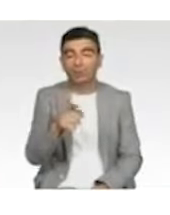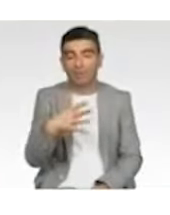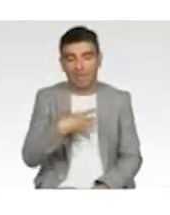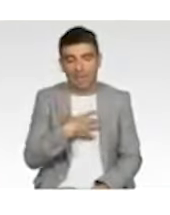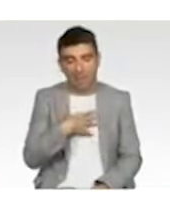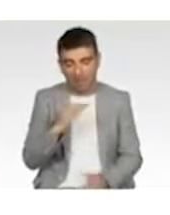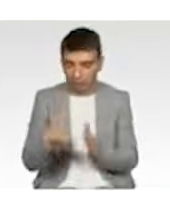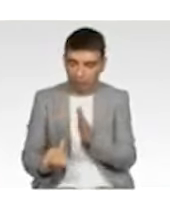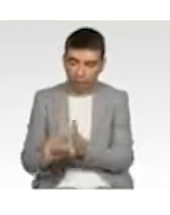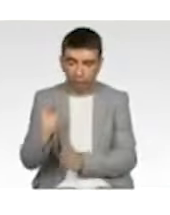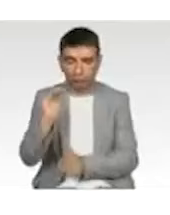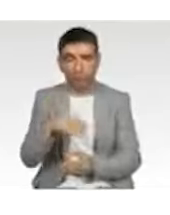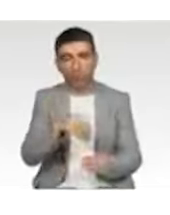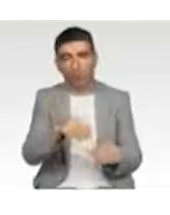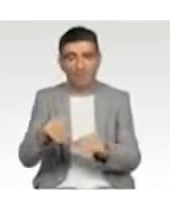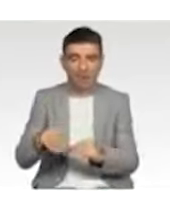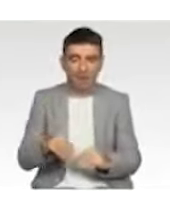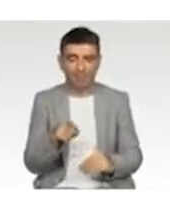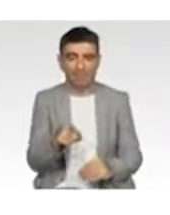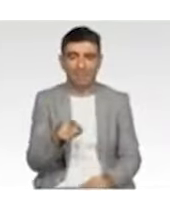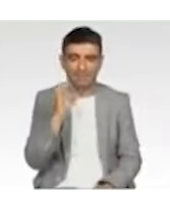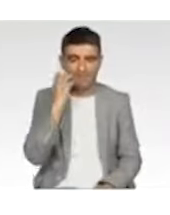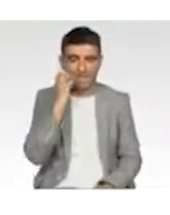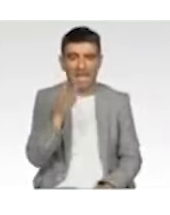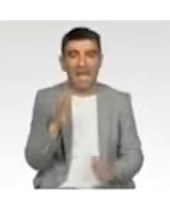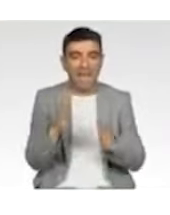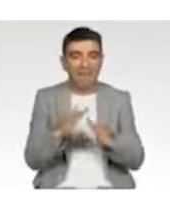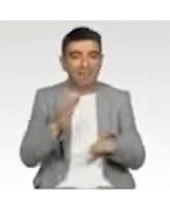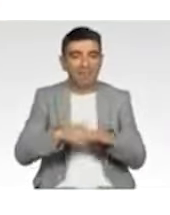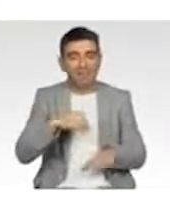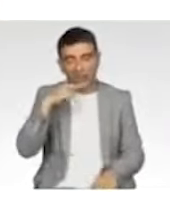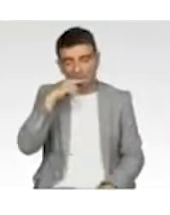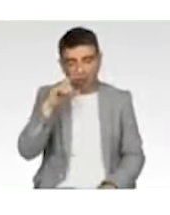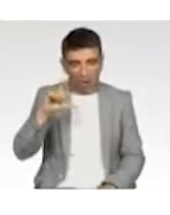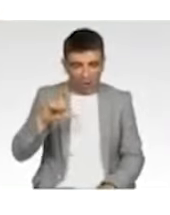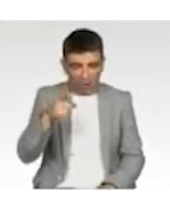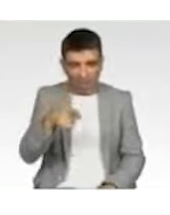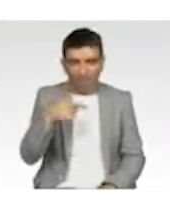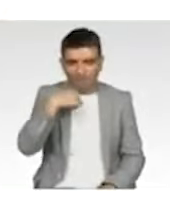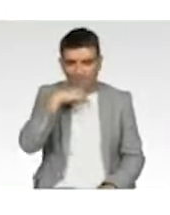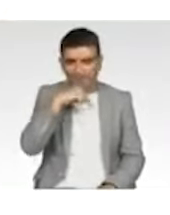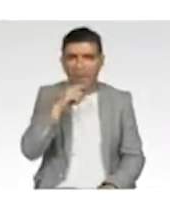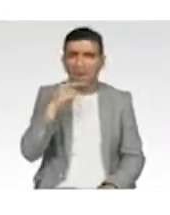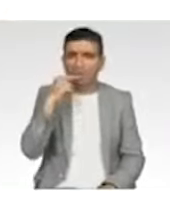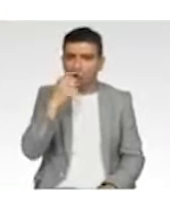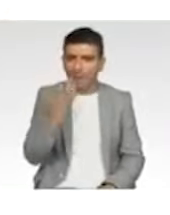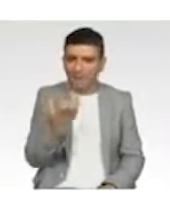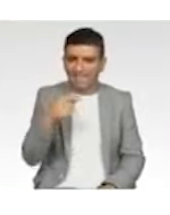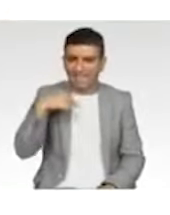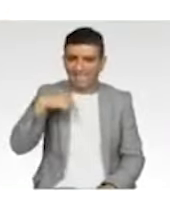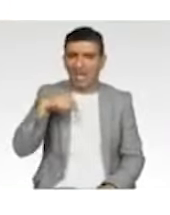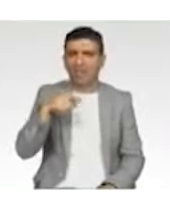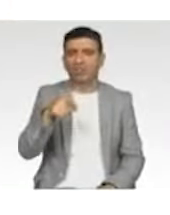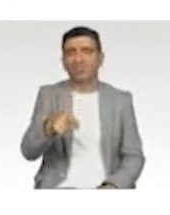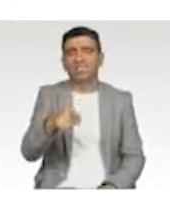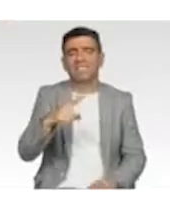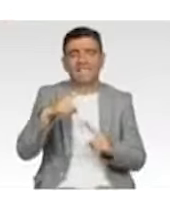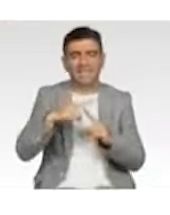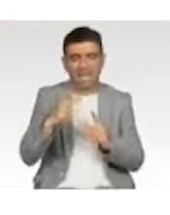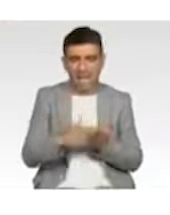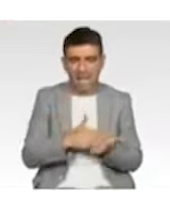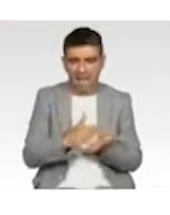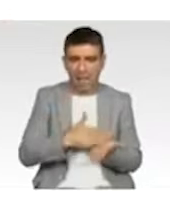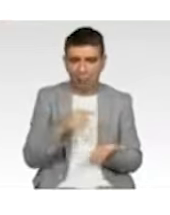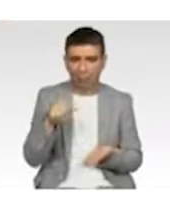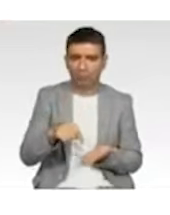kendimiz yetiştirdiğimiz patatesimiz. El yapımı salçalarımız, biber, domates salçası, tereyağımız zaten